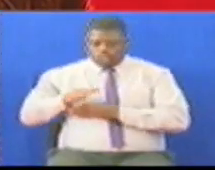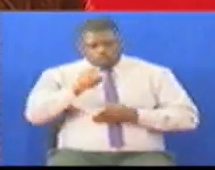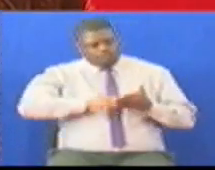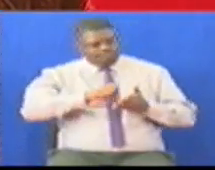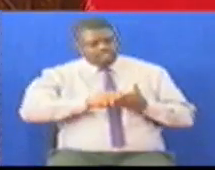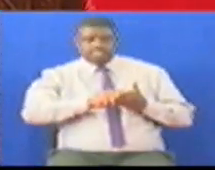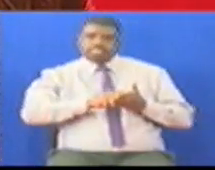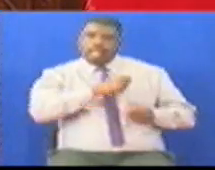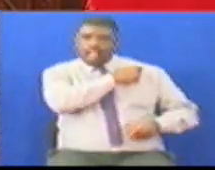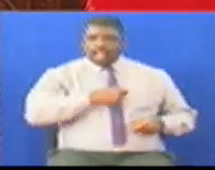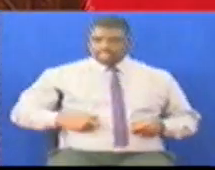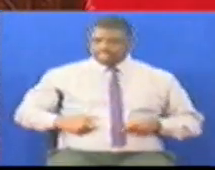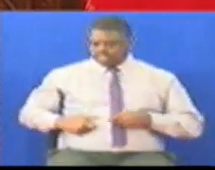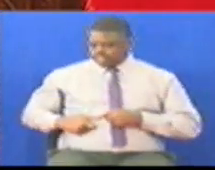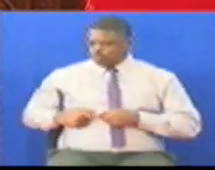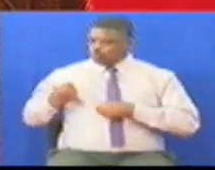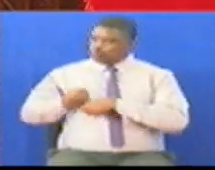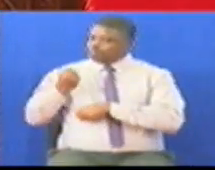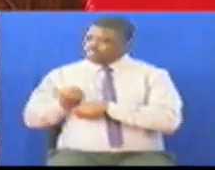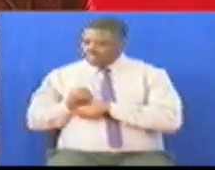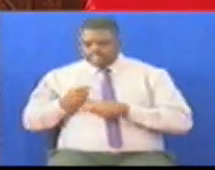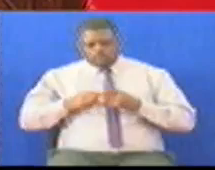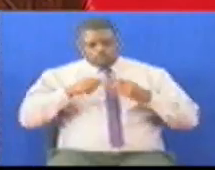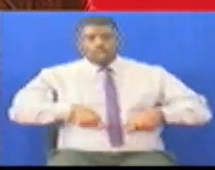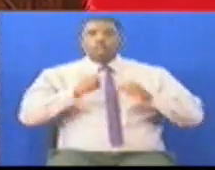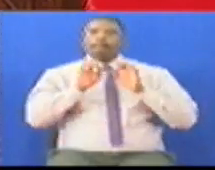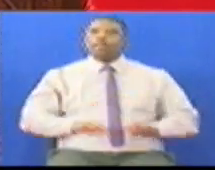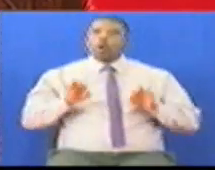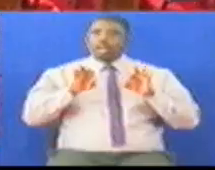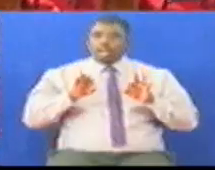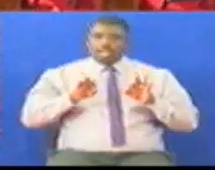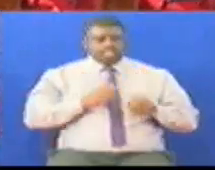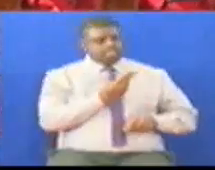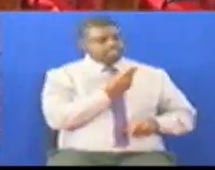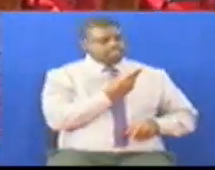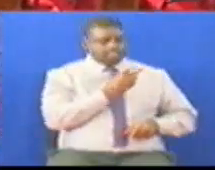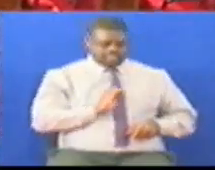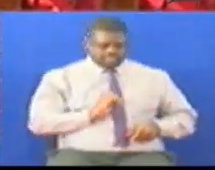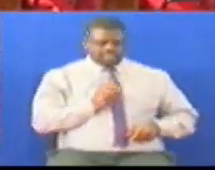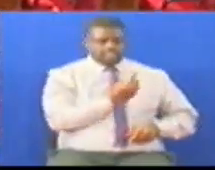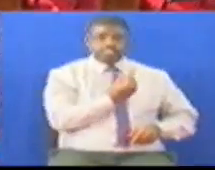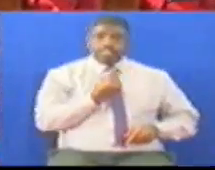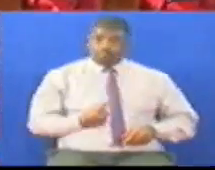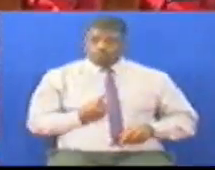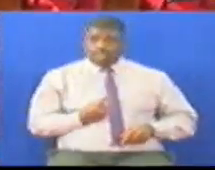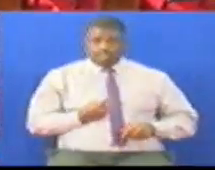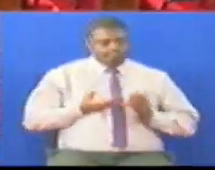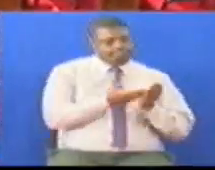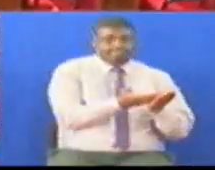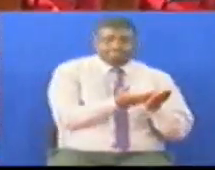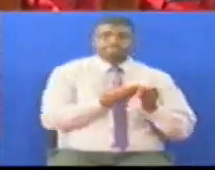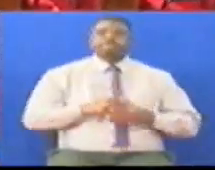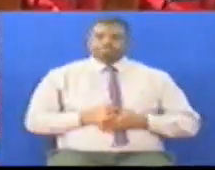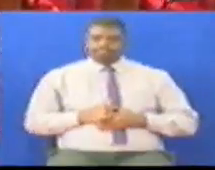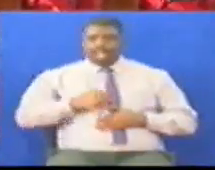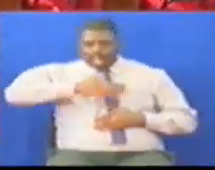fedha 2020-2021. Naomba kuwasilisha. Asante katibu. Maswali